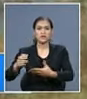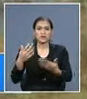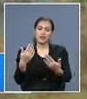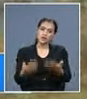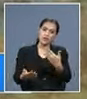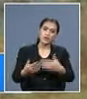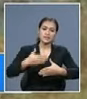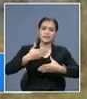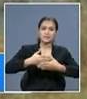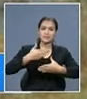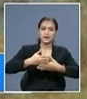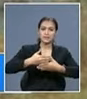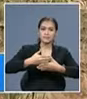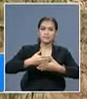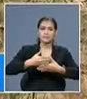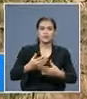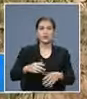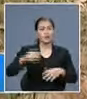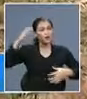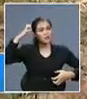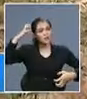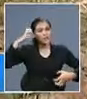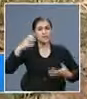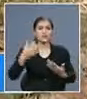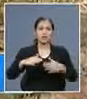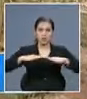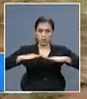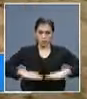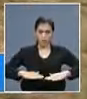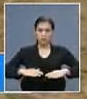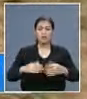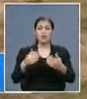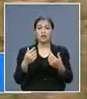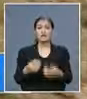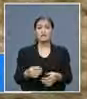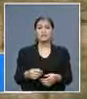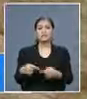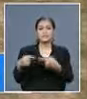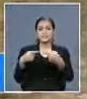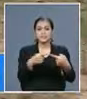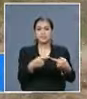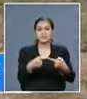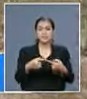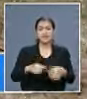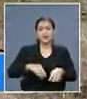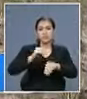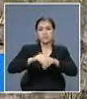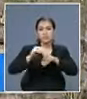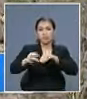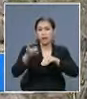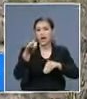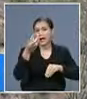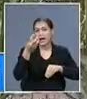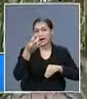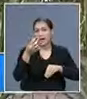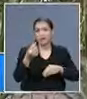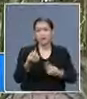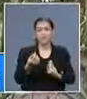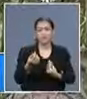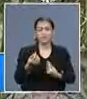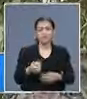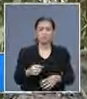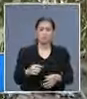เหลือ 2ล้านลูกบาทเมตครับขณะที่การปลูกข้าวนาปรังนะครับขณะนี้ก็ยังคงเพิ่มขึ้นอย่างต่อเนื่องล่าสุดมีตัวเลขสูงมากถึง